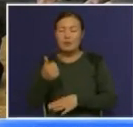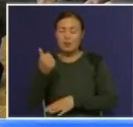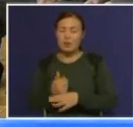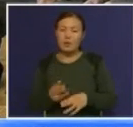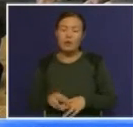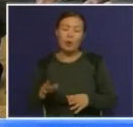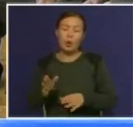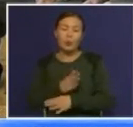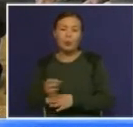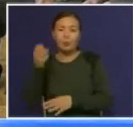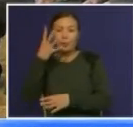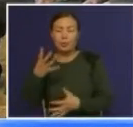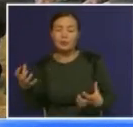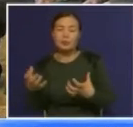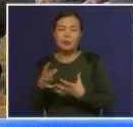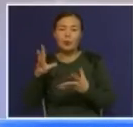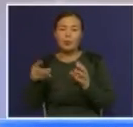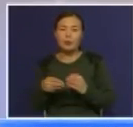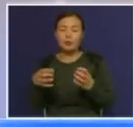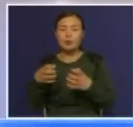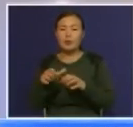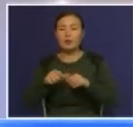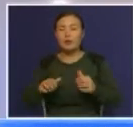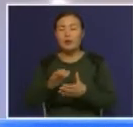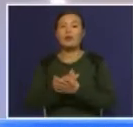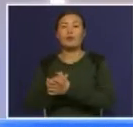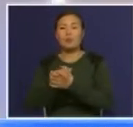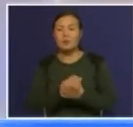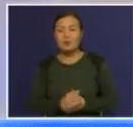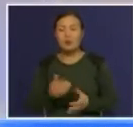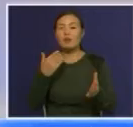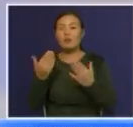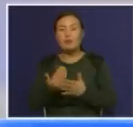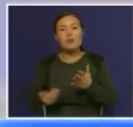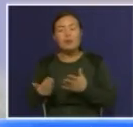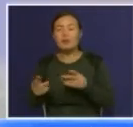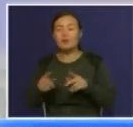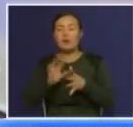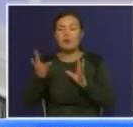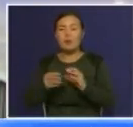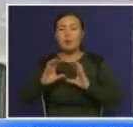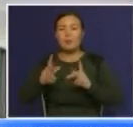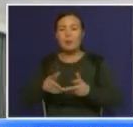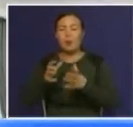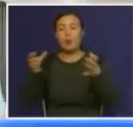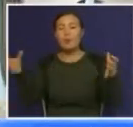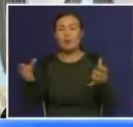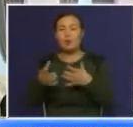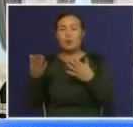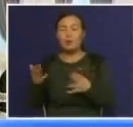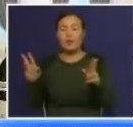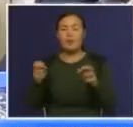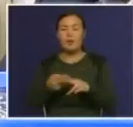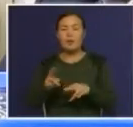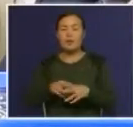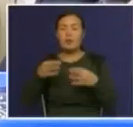развитии мультикультурного общества и пример толерантности, которого становится в пример всему мировому сообществу. А именно эта